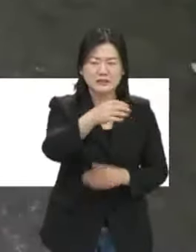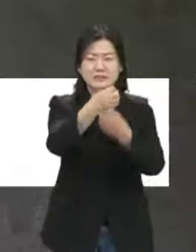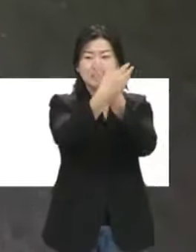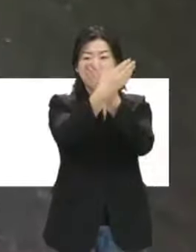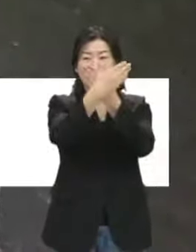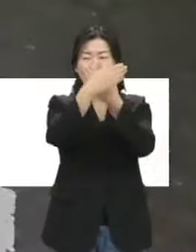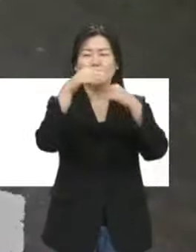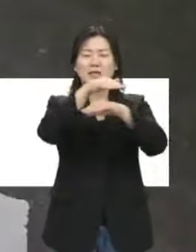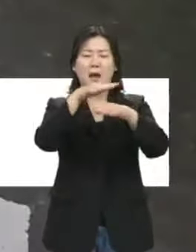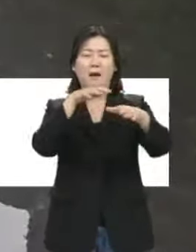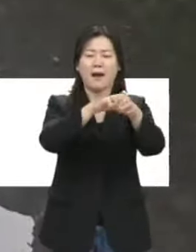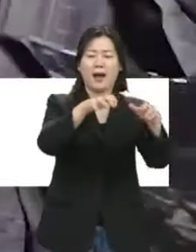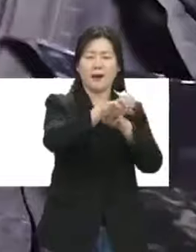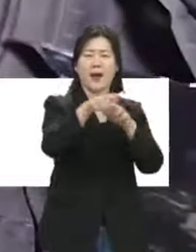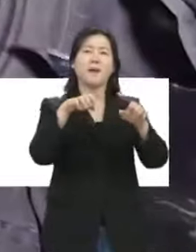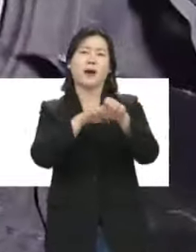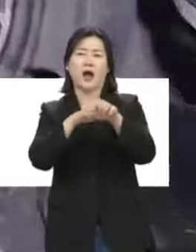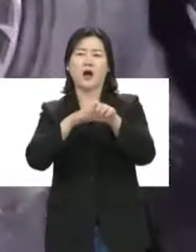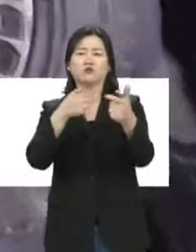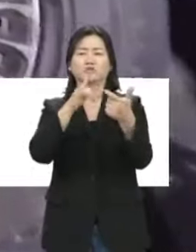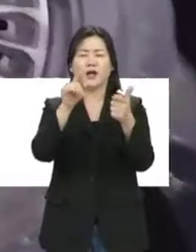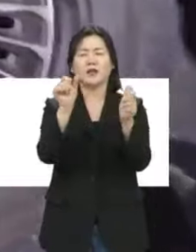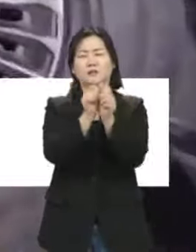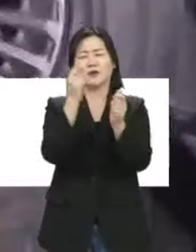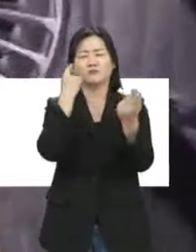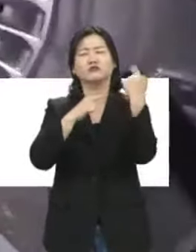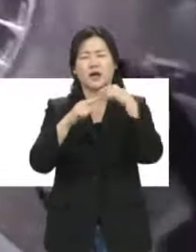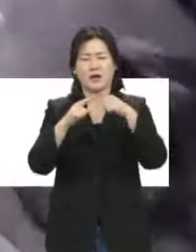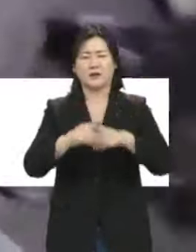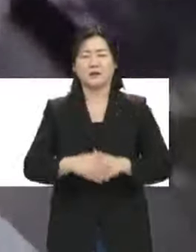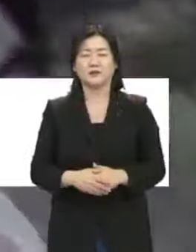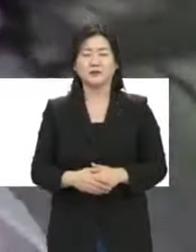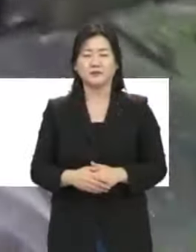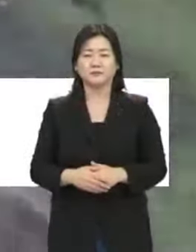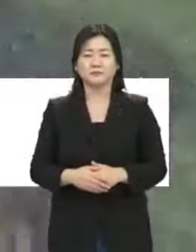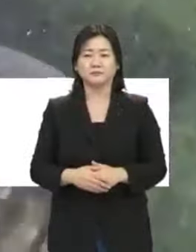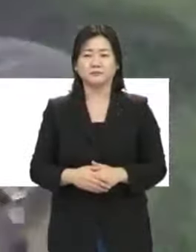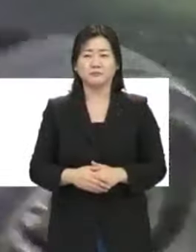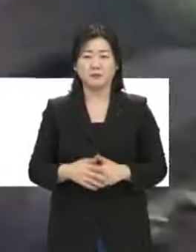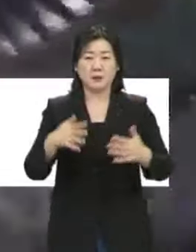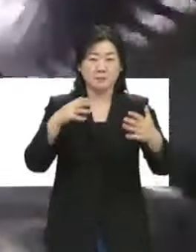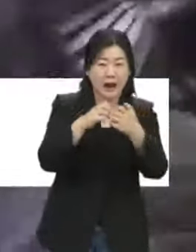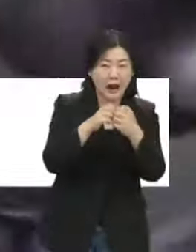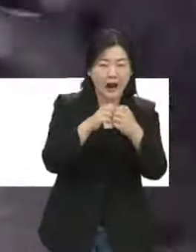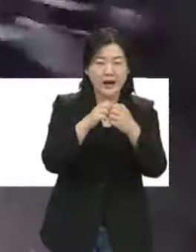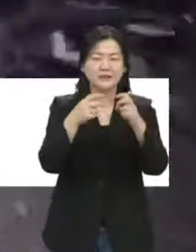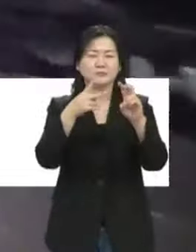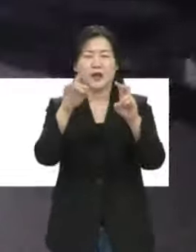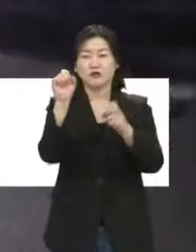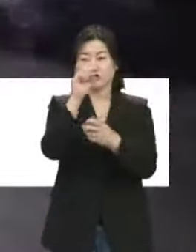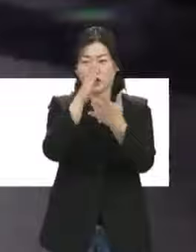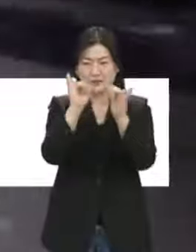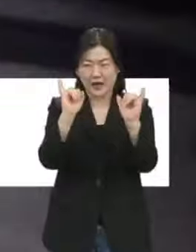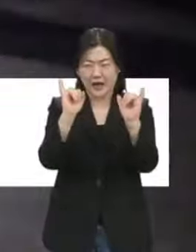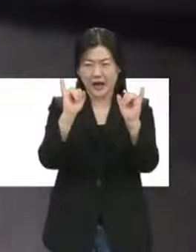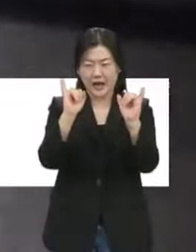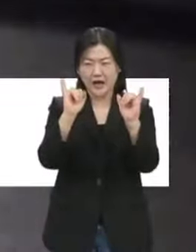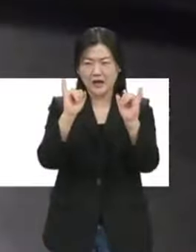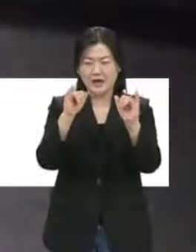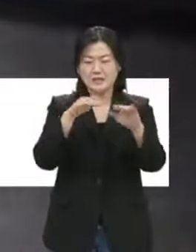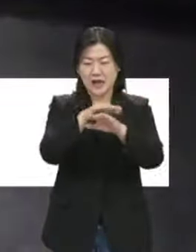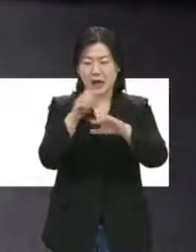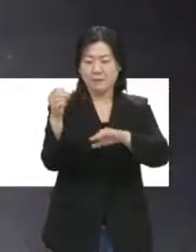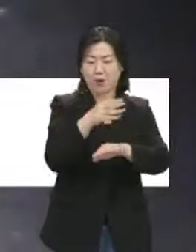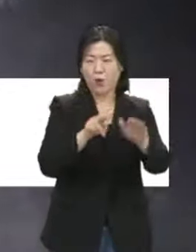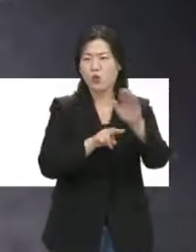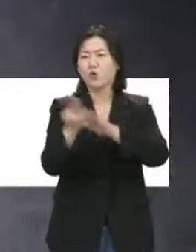대기중이던 차량 세대와 충돌해 60대 남성 한 명이 부상을 입었습니다 사고 직후 20대 suv 차량 운전자는